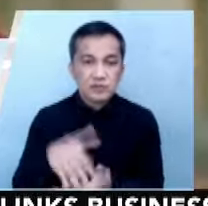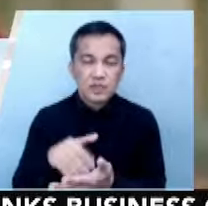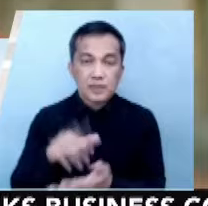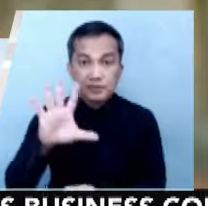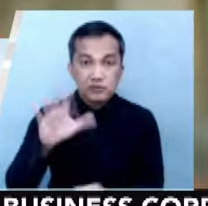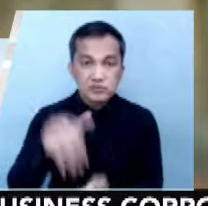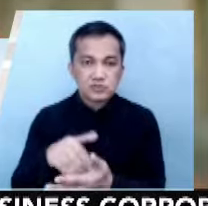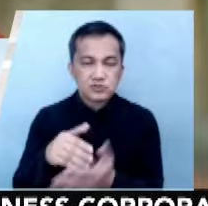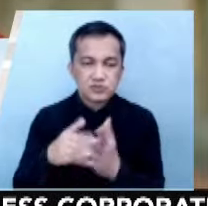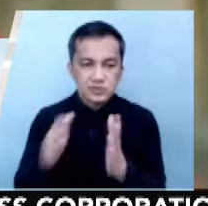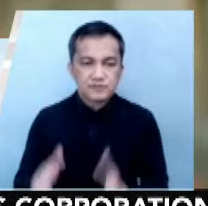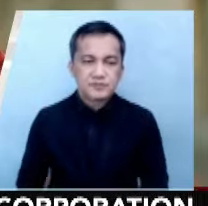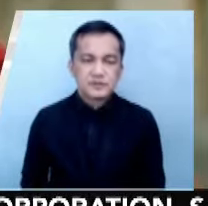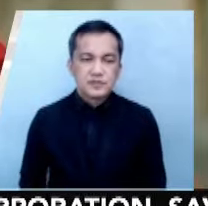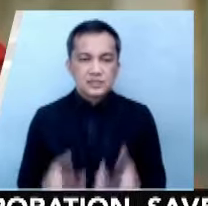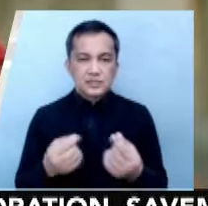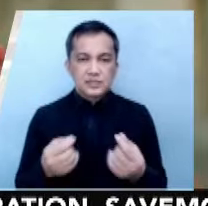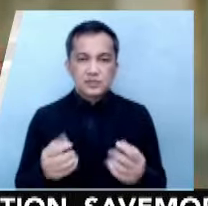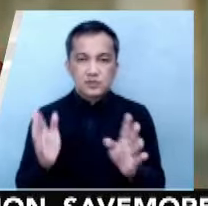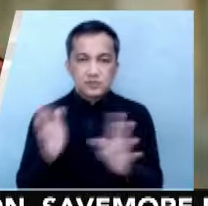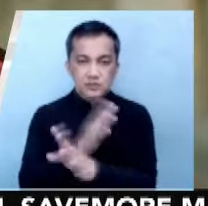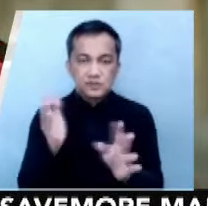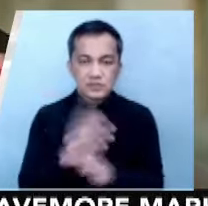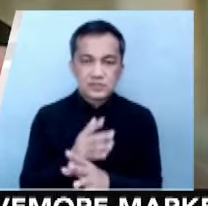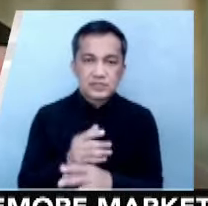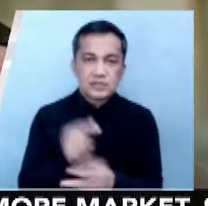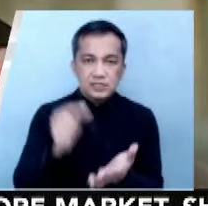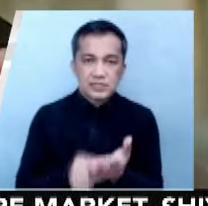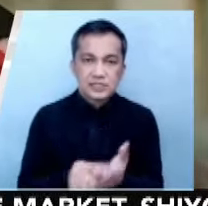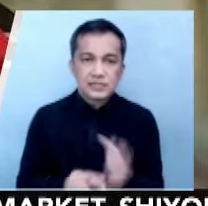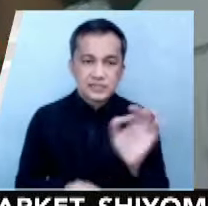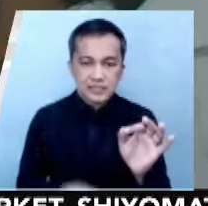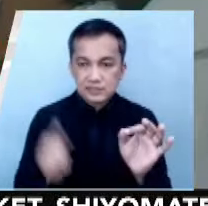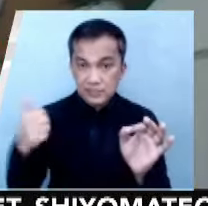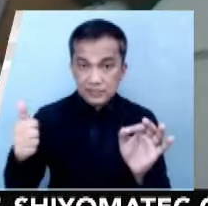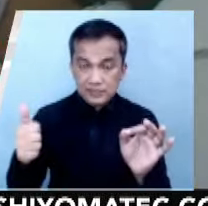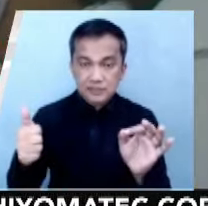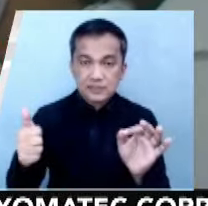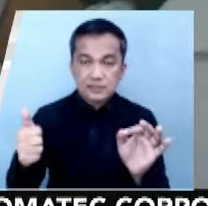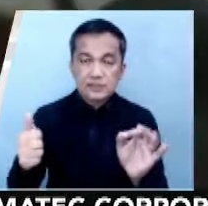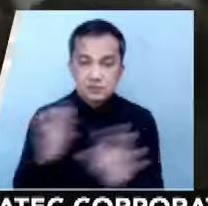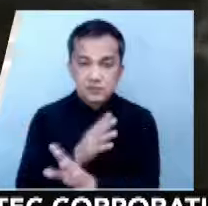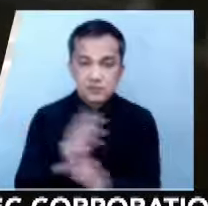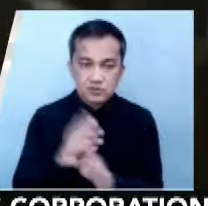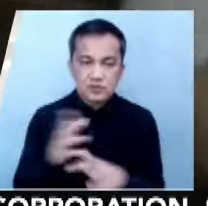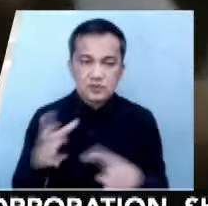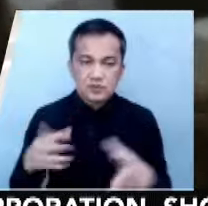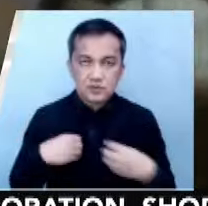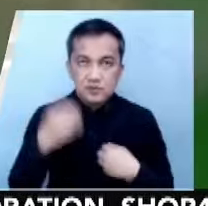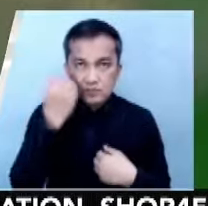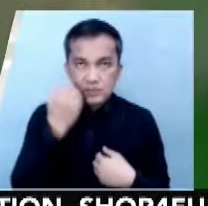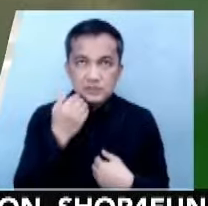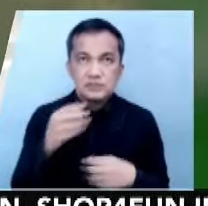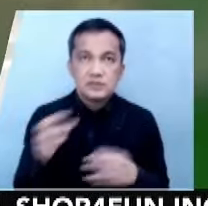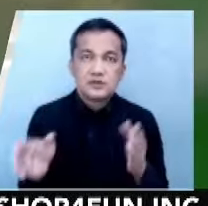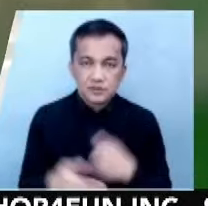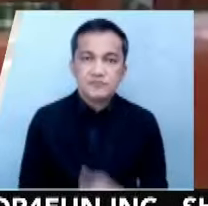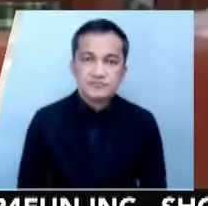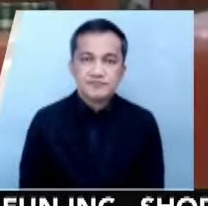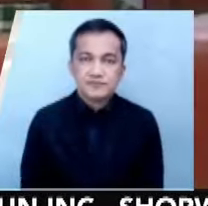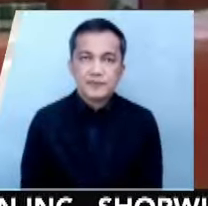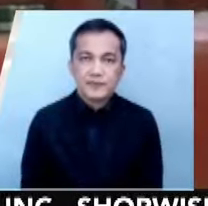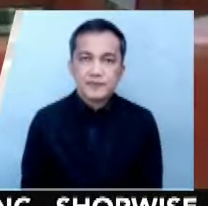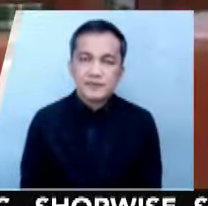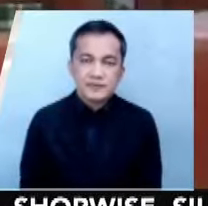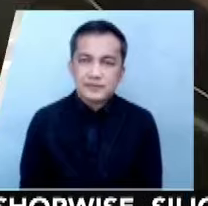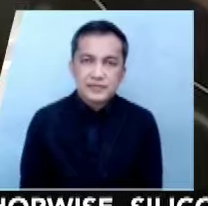ginawa nating shifting yung grade 9 at Grade 10 para ma-accommodate yung kakulangan sa kwarto kaya hindi ho